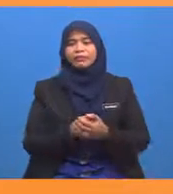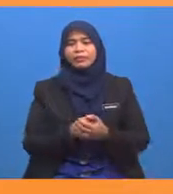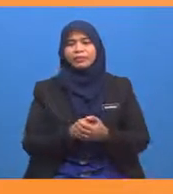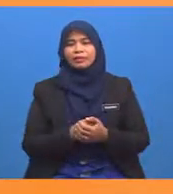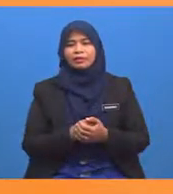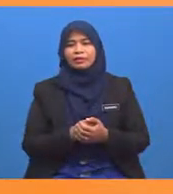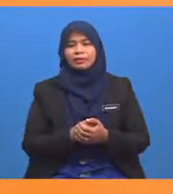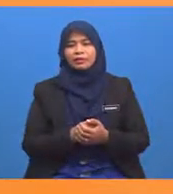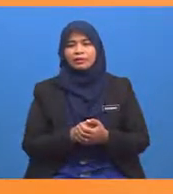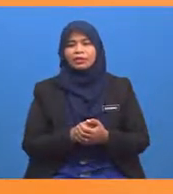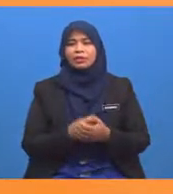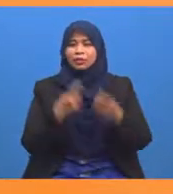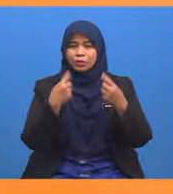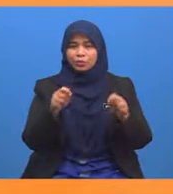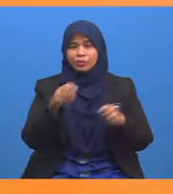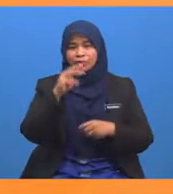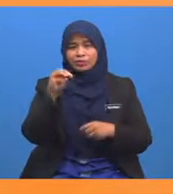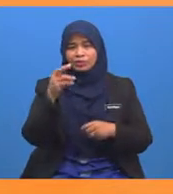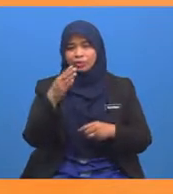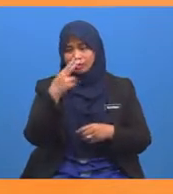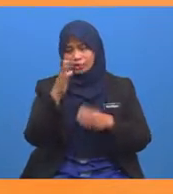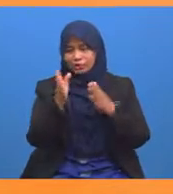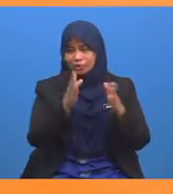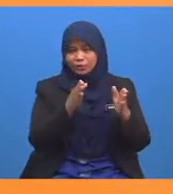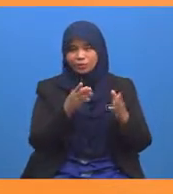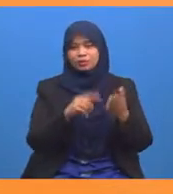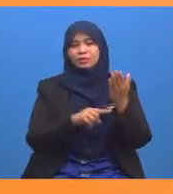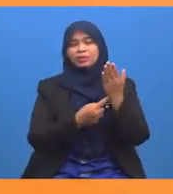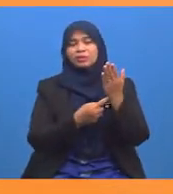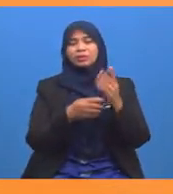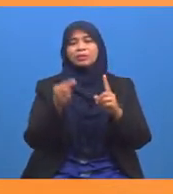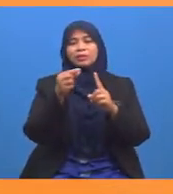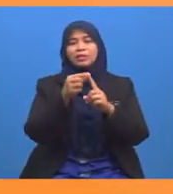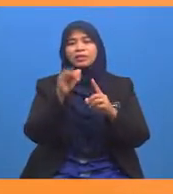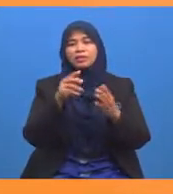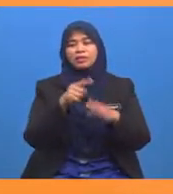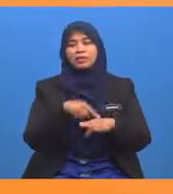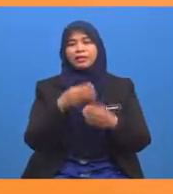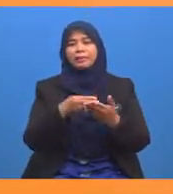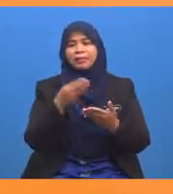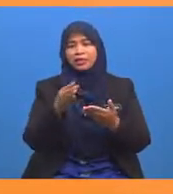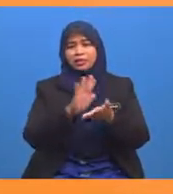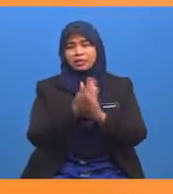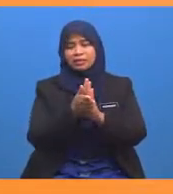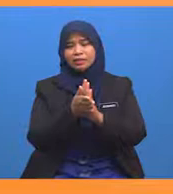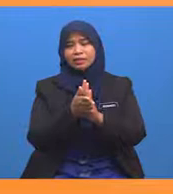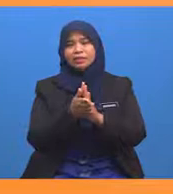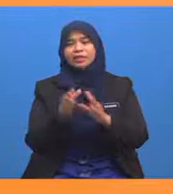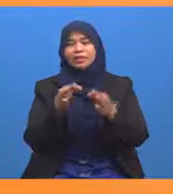Malaysia. Cuba murid-murid susun kembali perkataan yang diberi menjadi potongan ayat yang